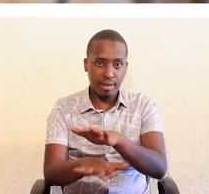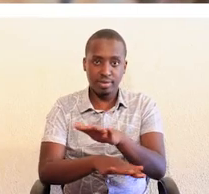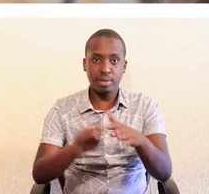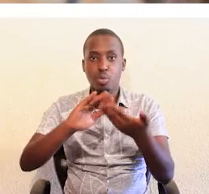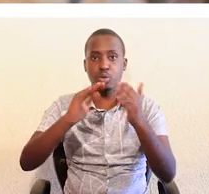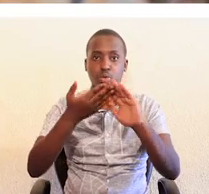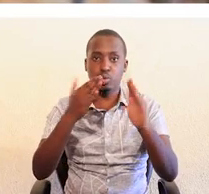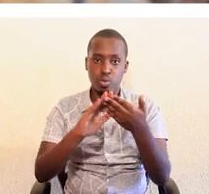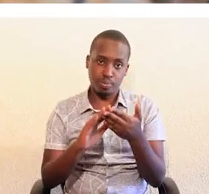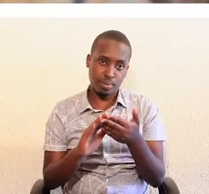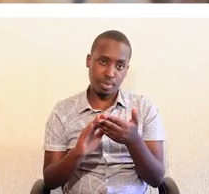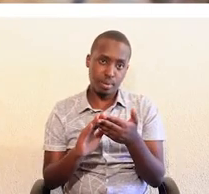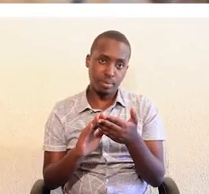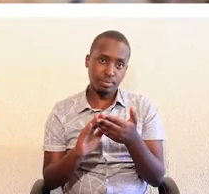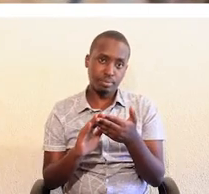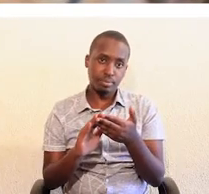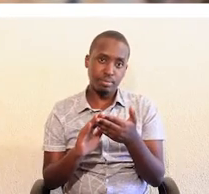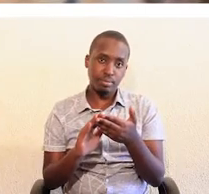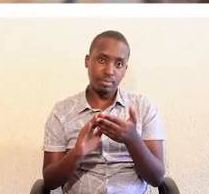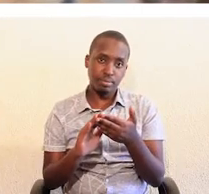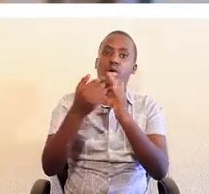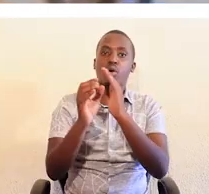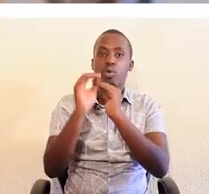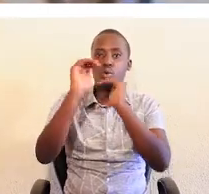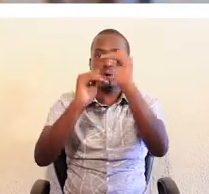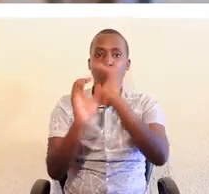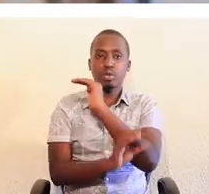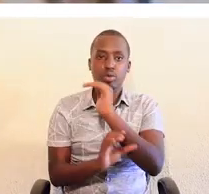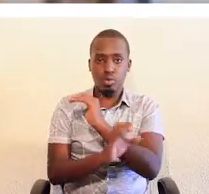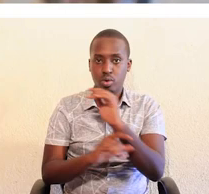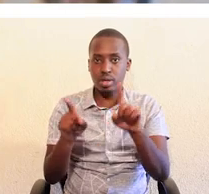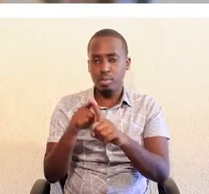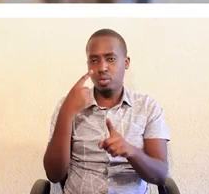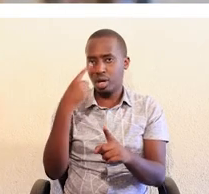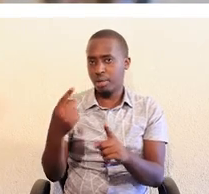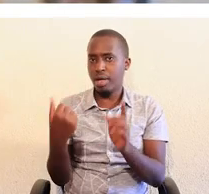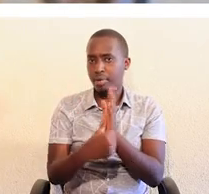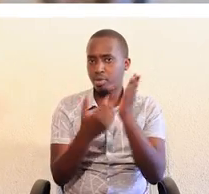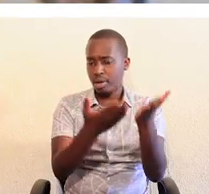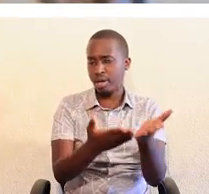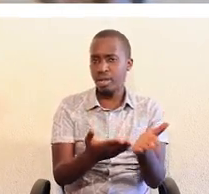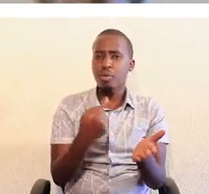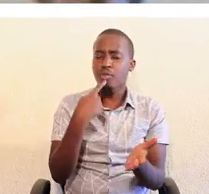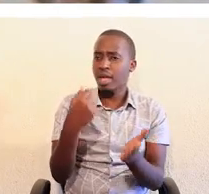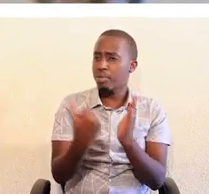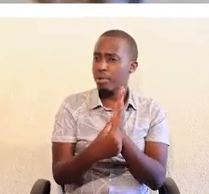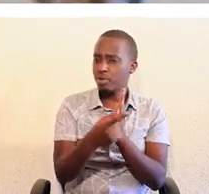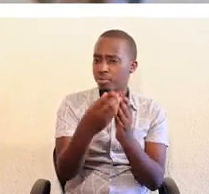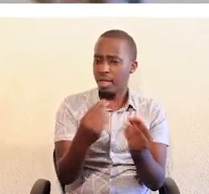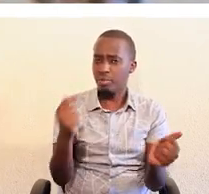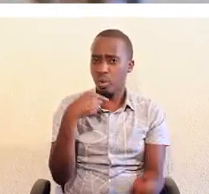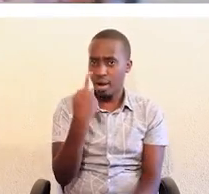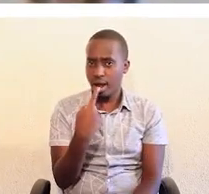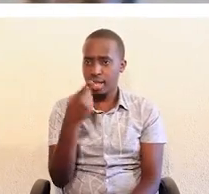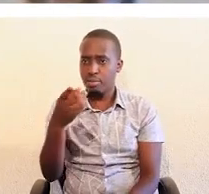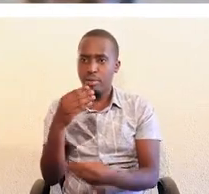mudugudu mu masibo mu muryango kamara gukusanya ibibazo tukareba ngo muri ibibazo bino byakemurwa nande